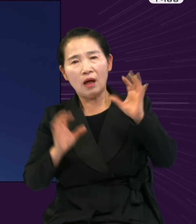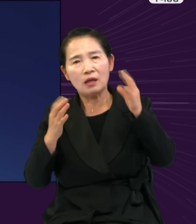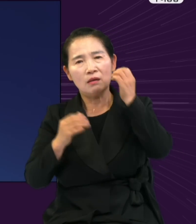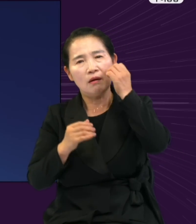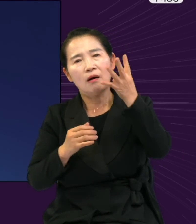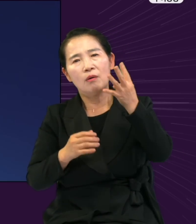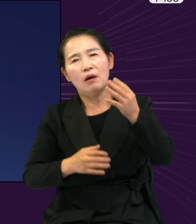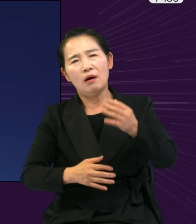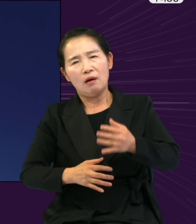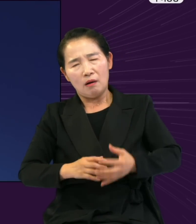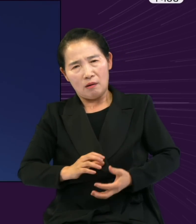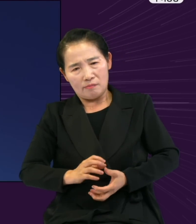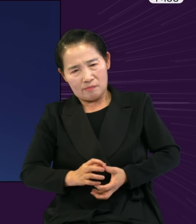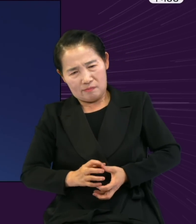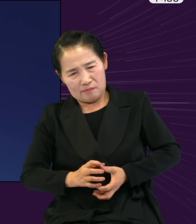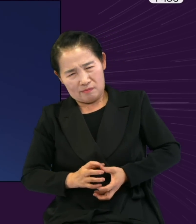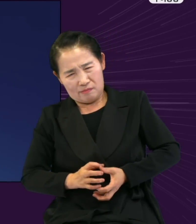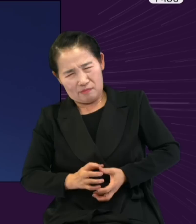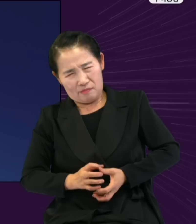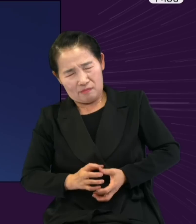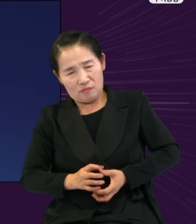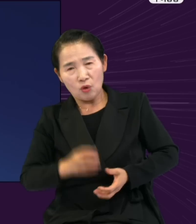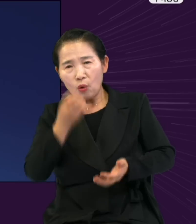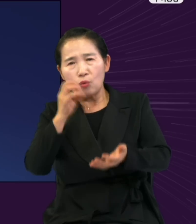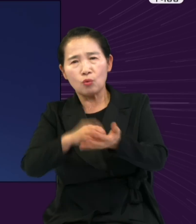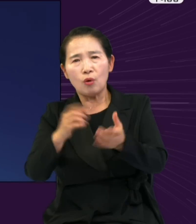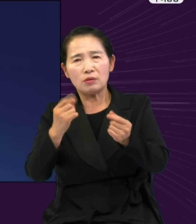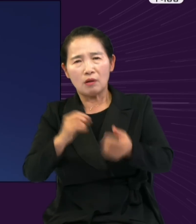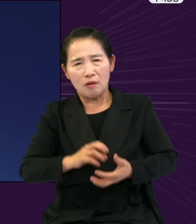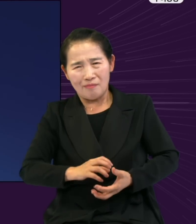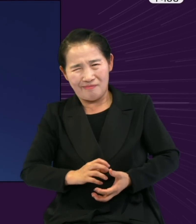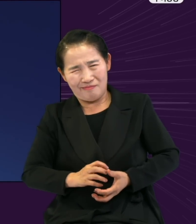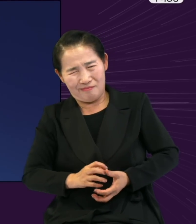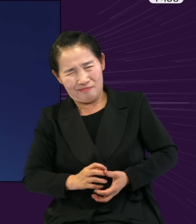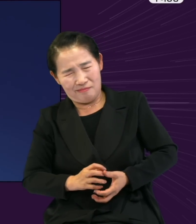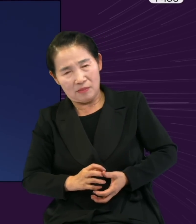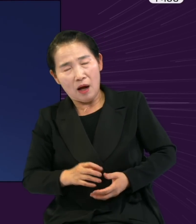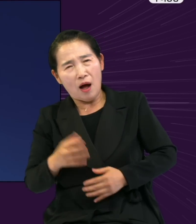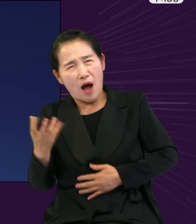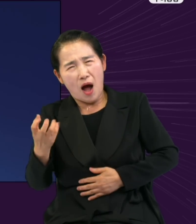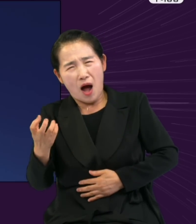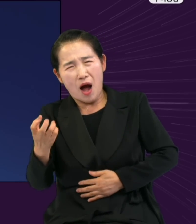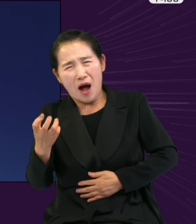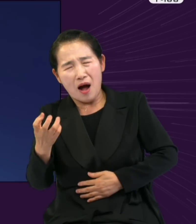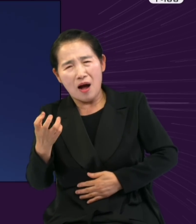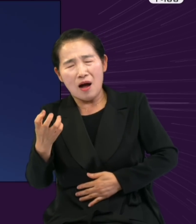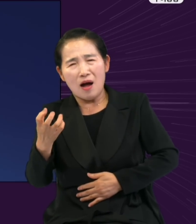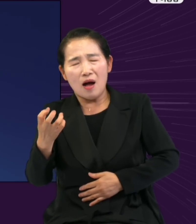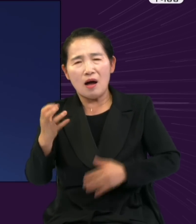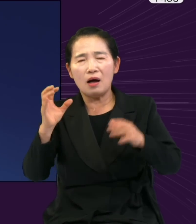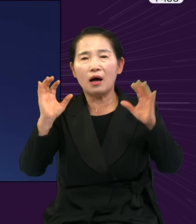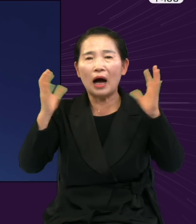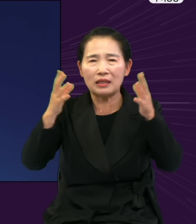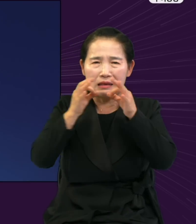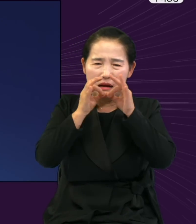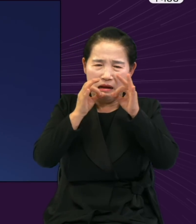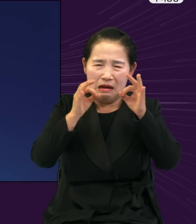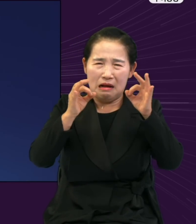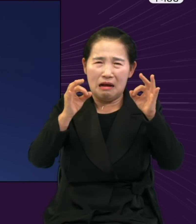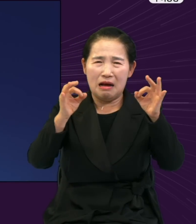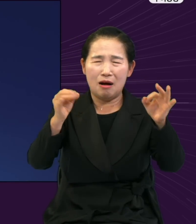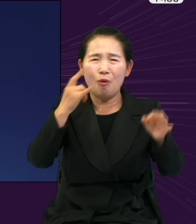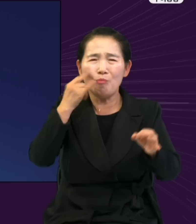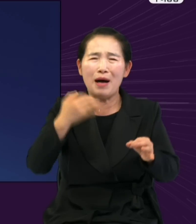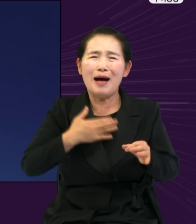돌처럼 단단하게 굳어 내가 살고 싶어요 라고 말하고 있는 것 같은 이 아이 때문에 저는 정신을 바짝